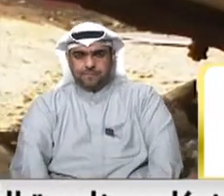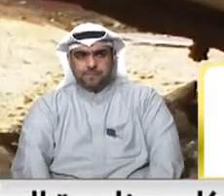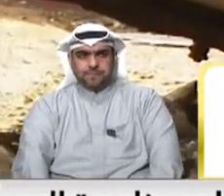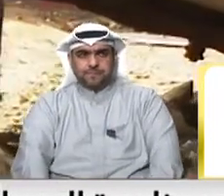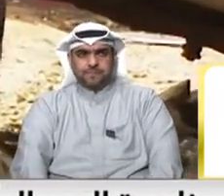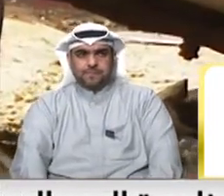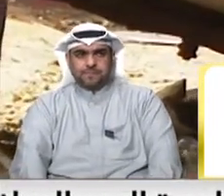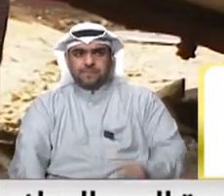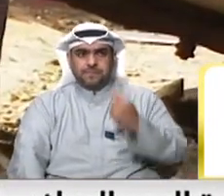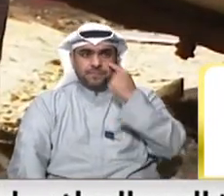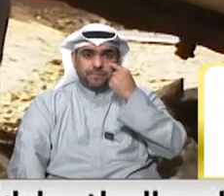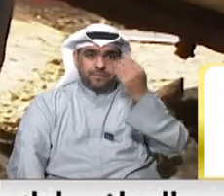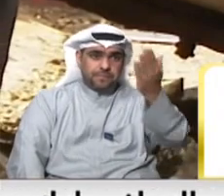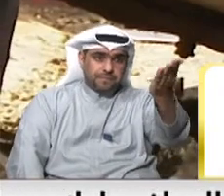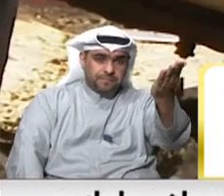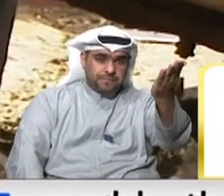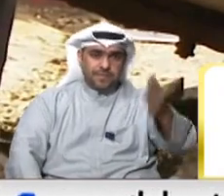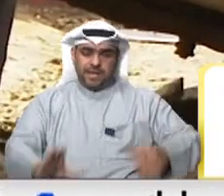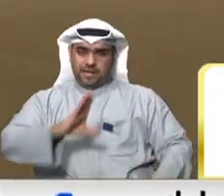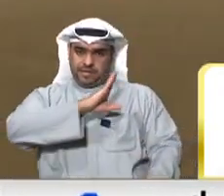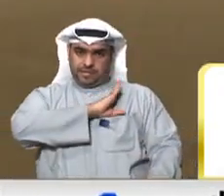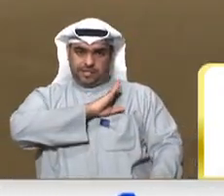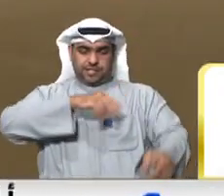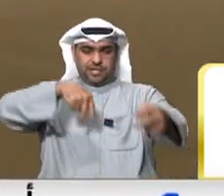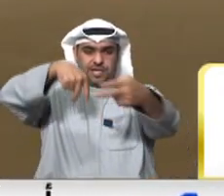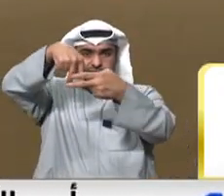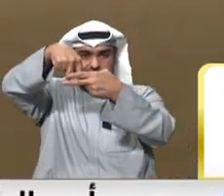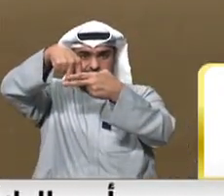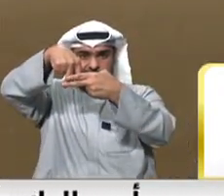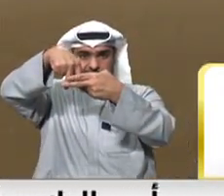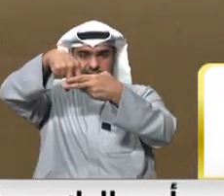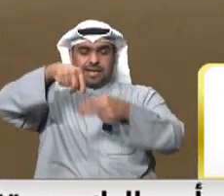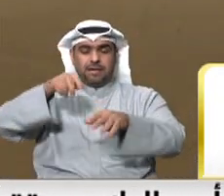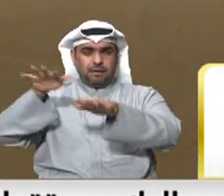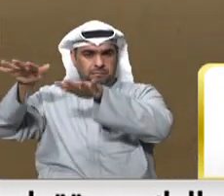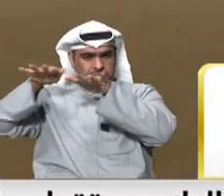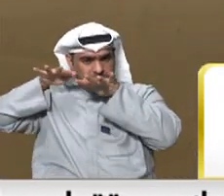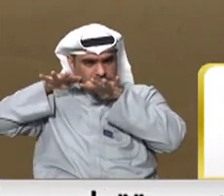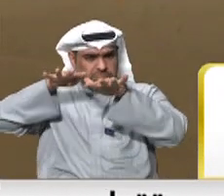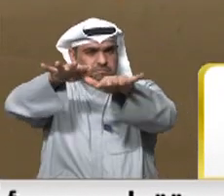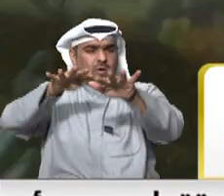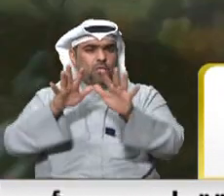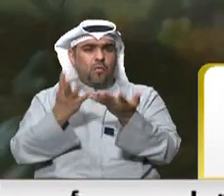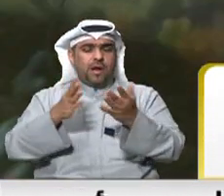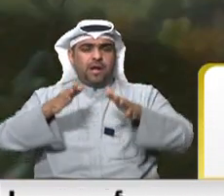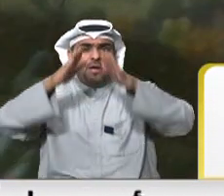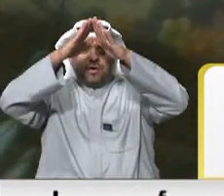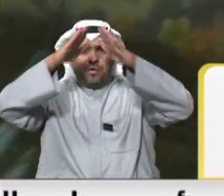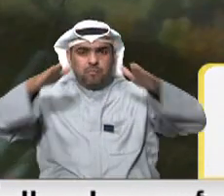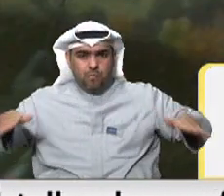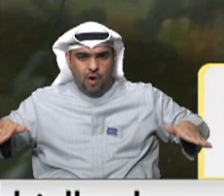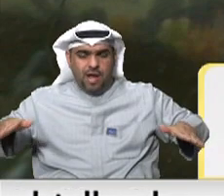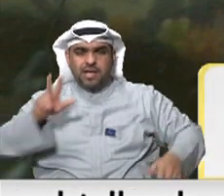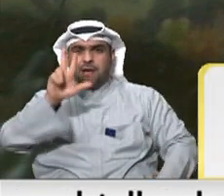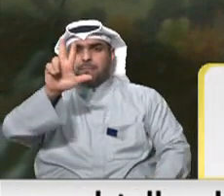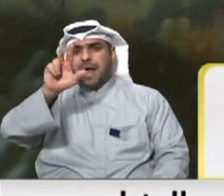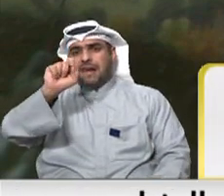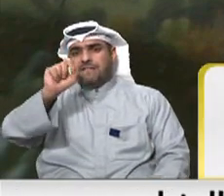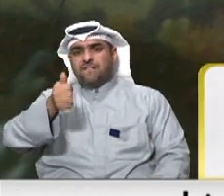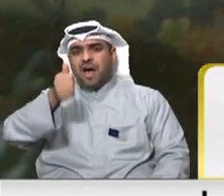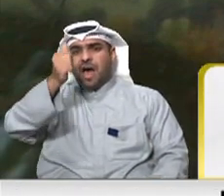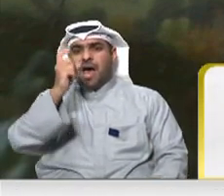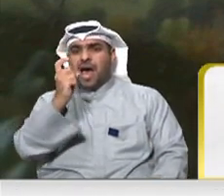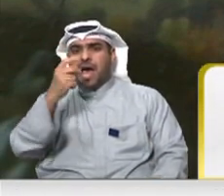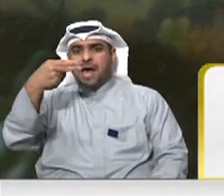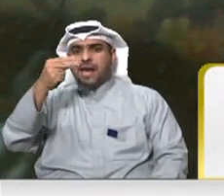عملية عسكرية نفذها جيش الاحتلال في مدينة طوباس ومخيم الفارعة، ارتقى خلالها 3 شبان.